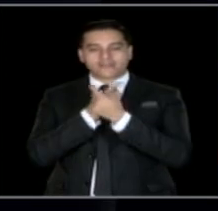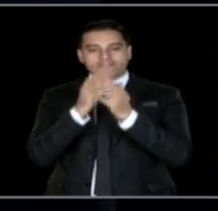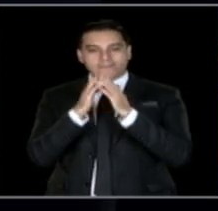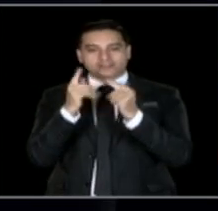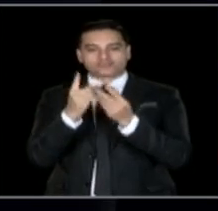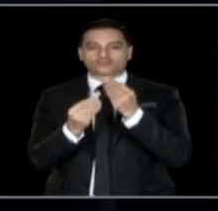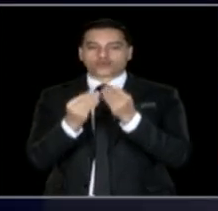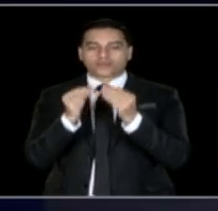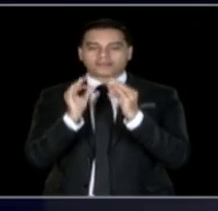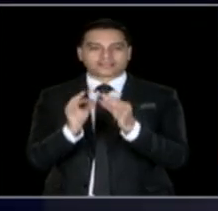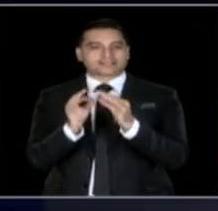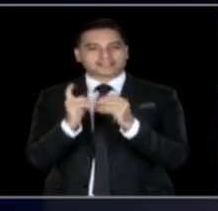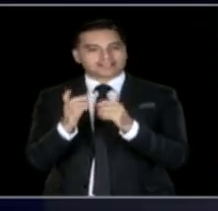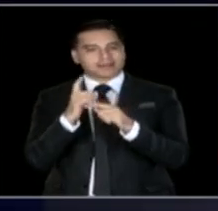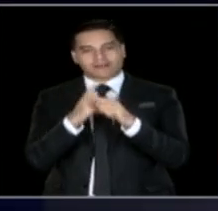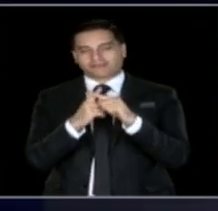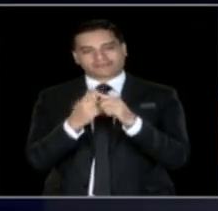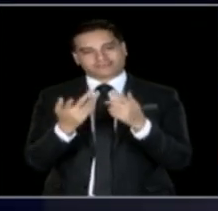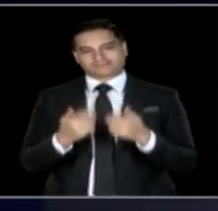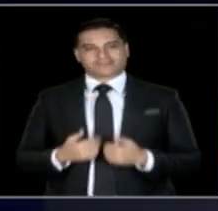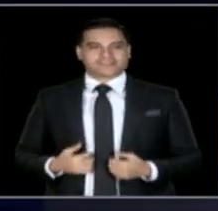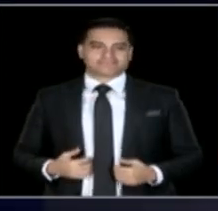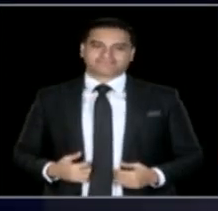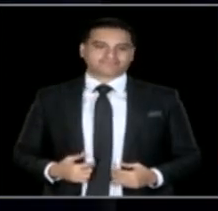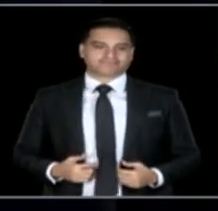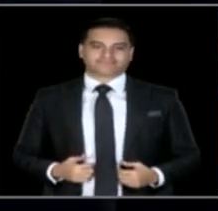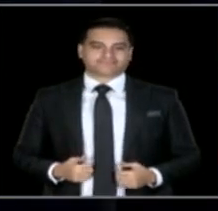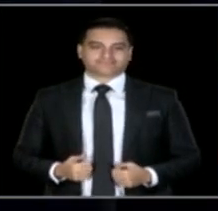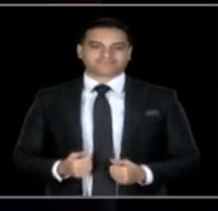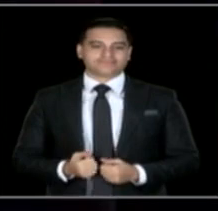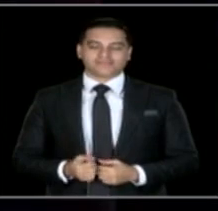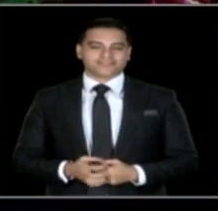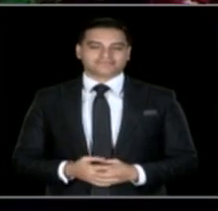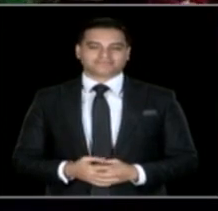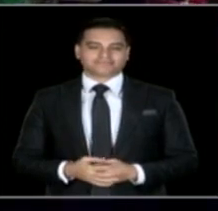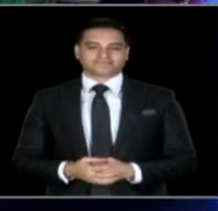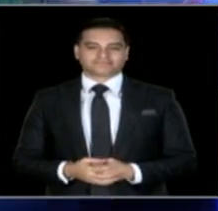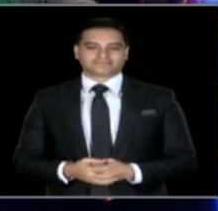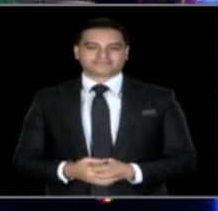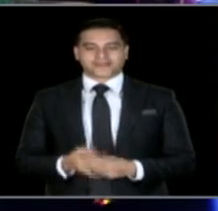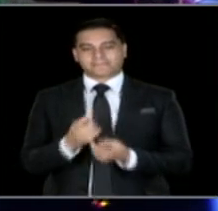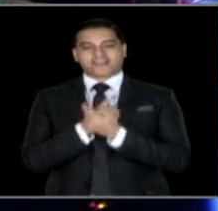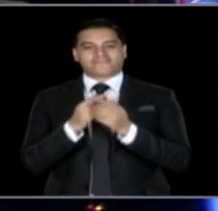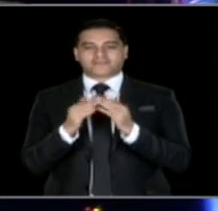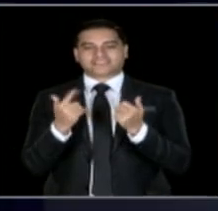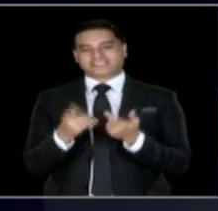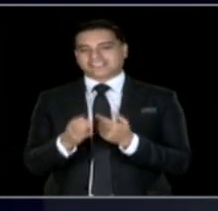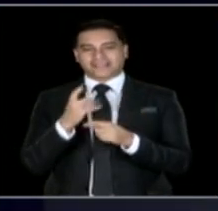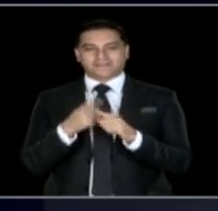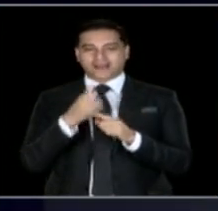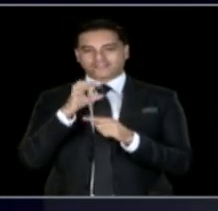إيه؟ متهجة. بالظبط كده، إجابة كوميدية. المتحف المصري